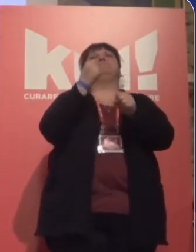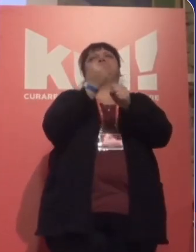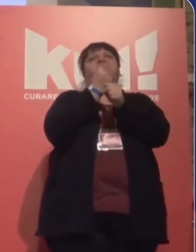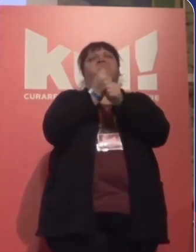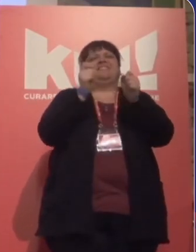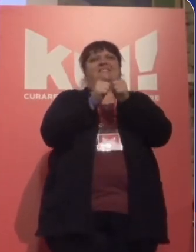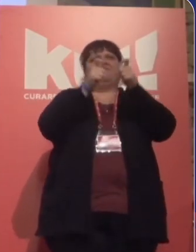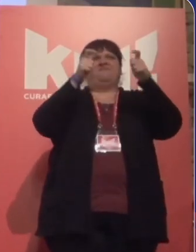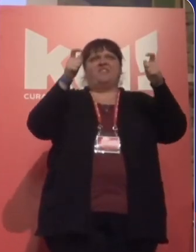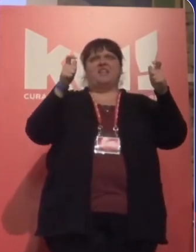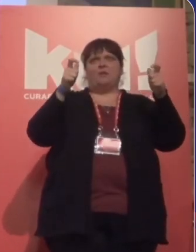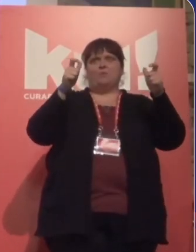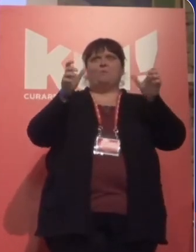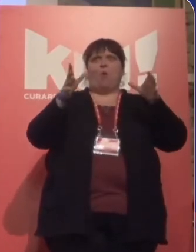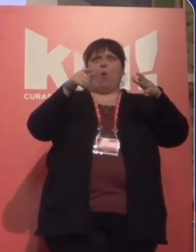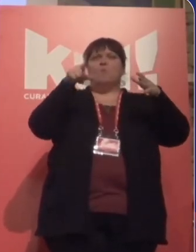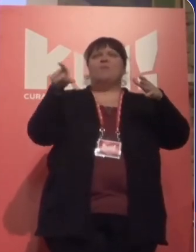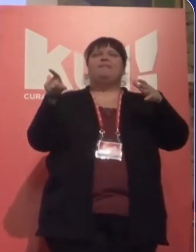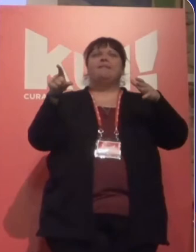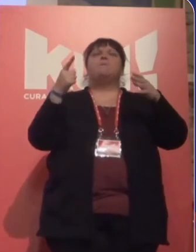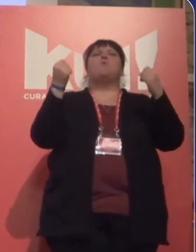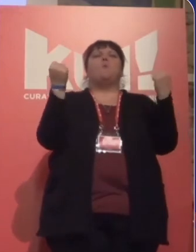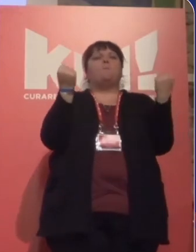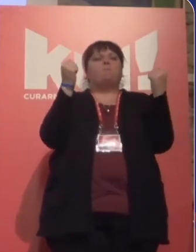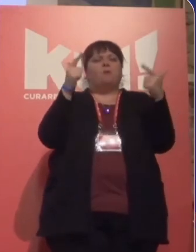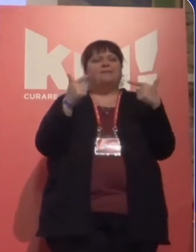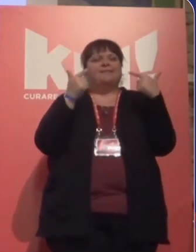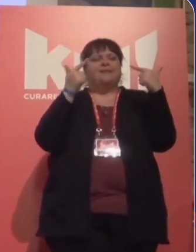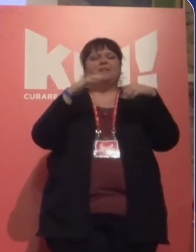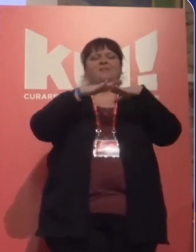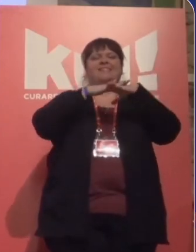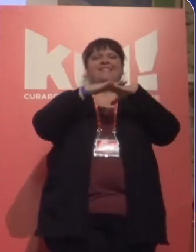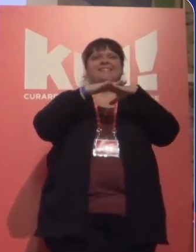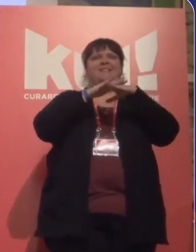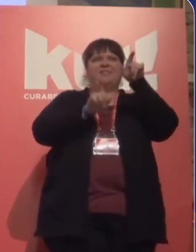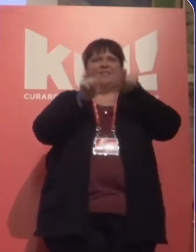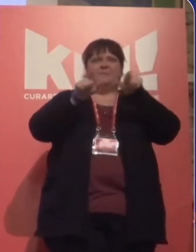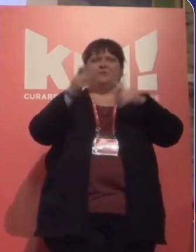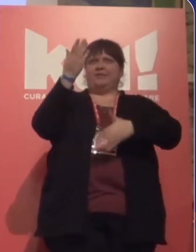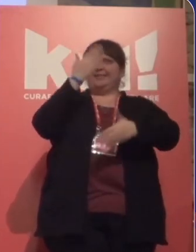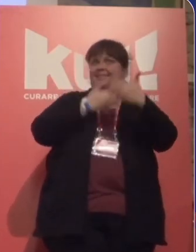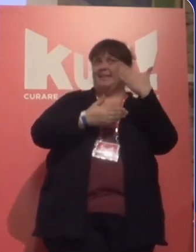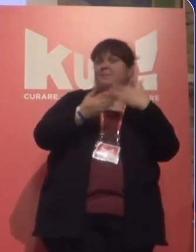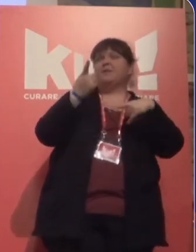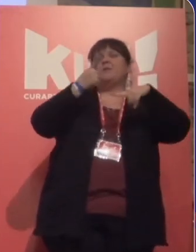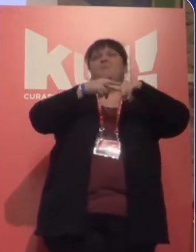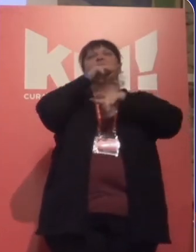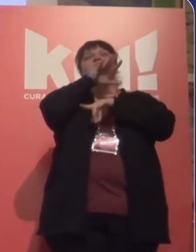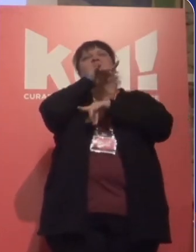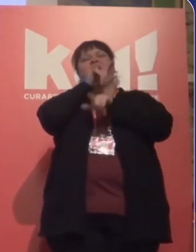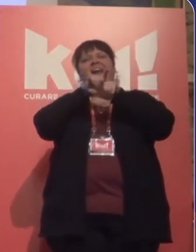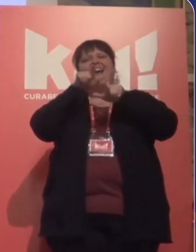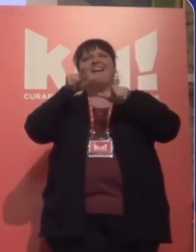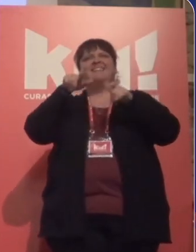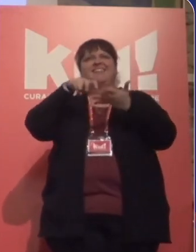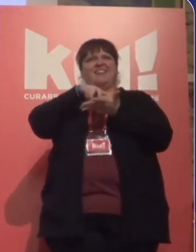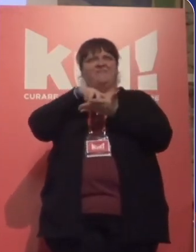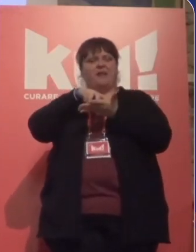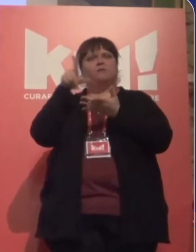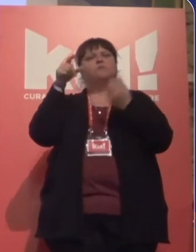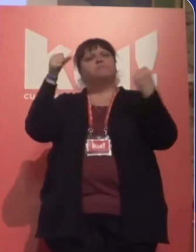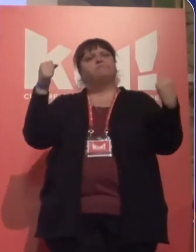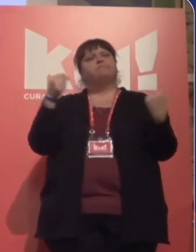potenziamento dei servizi per le persone con disabilità e per gli anziani fragili promuovendo il sistema della